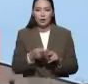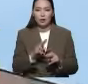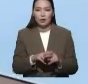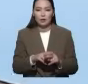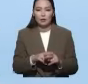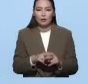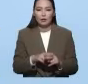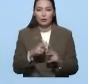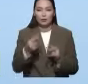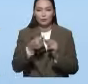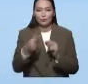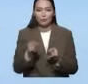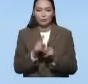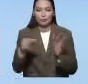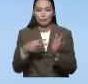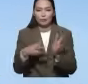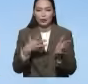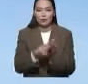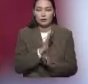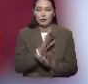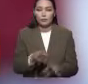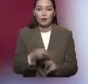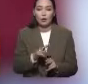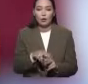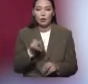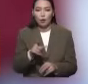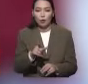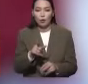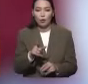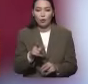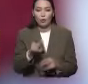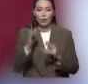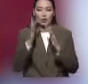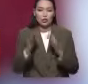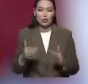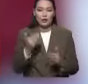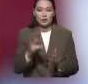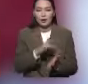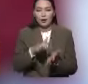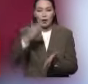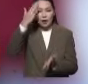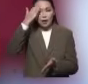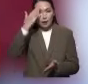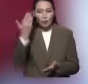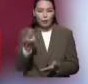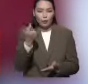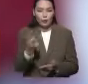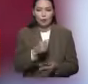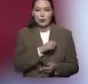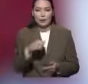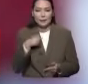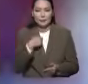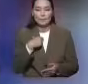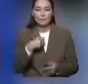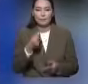қылқан жапырақтының құнын төлемеген. Жеткізуші айтылған уақытта жаңа жылдың символын құрған, оны қала әкімі мереке қарсаңында келіп өзі шамын жаққан